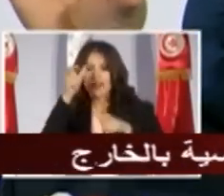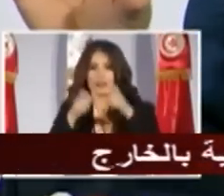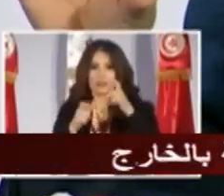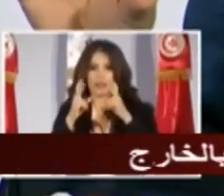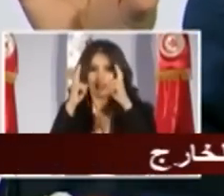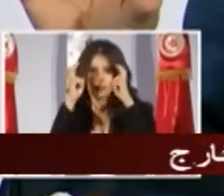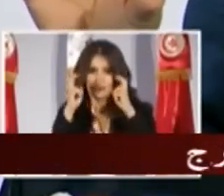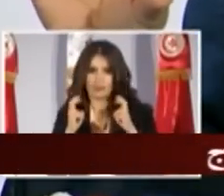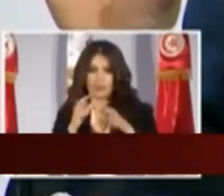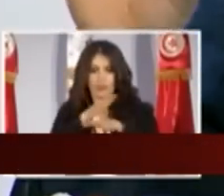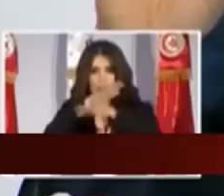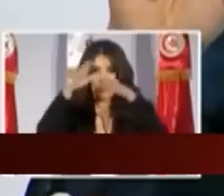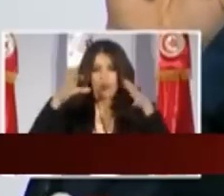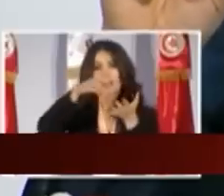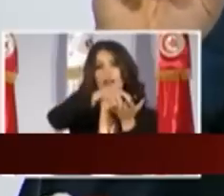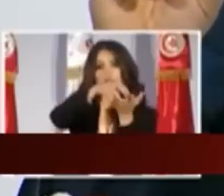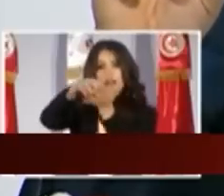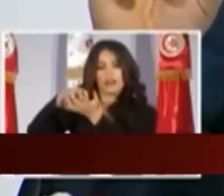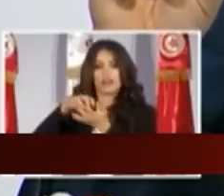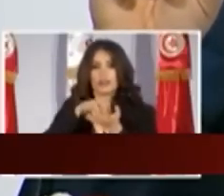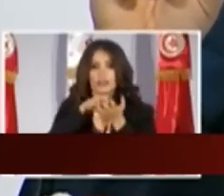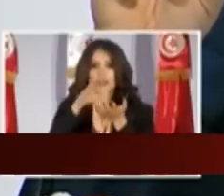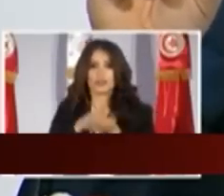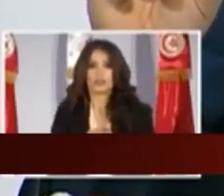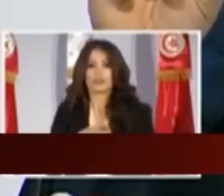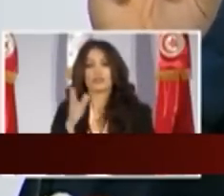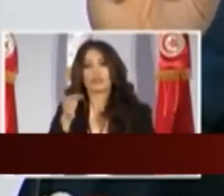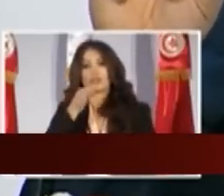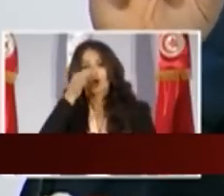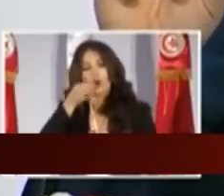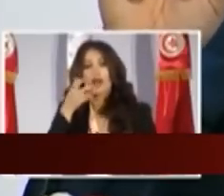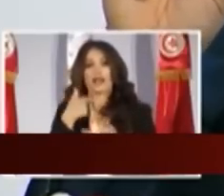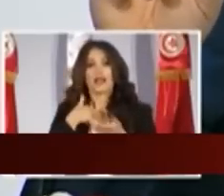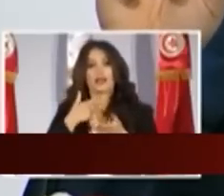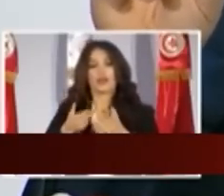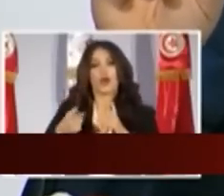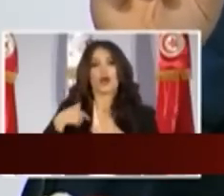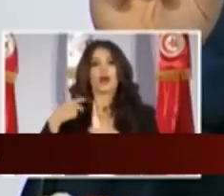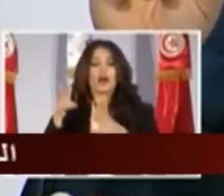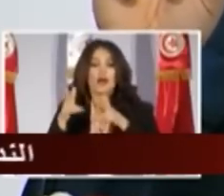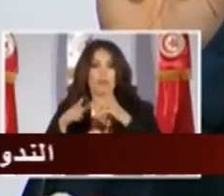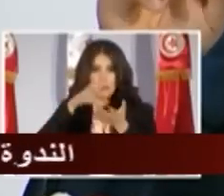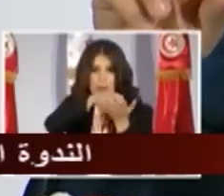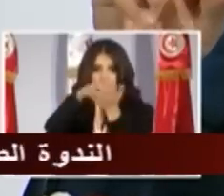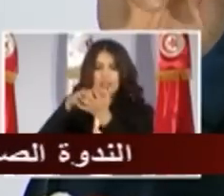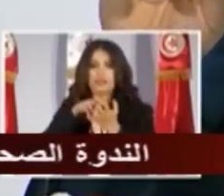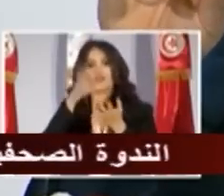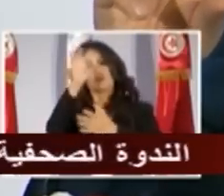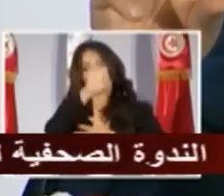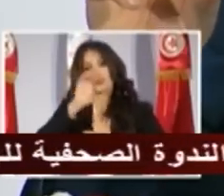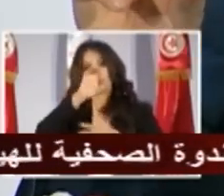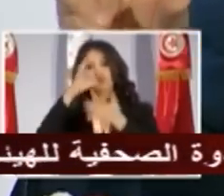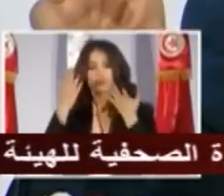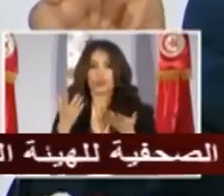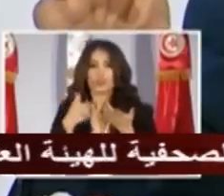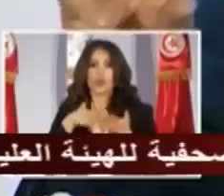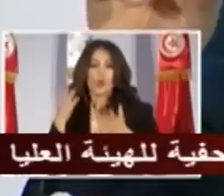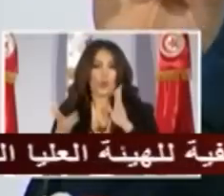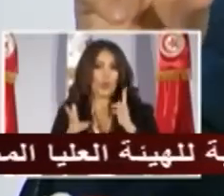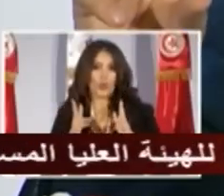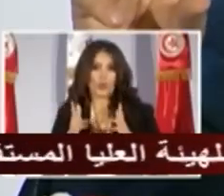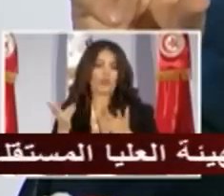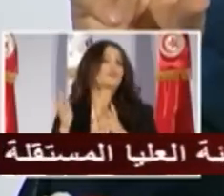الكل ما حكيت لك على نحكي على كاميرا كان برا في استراليا